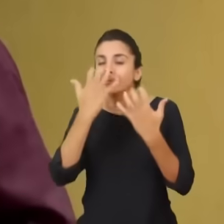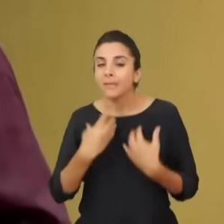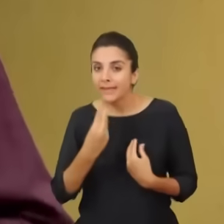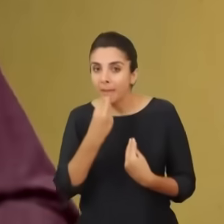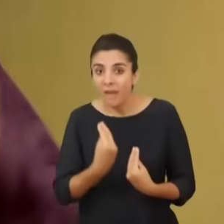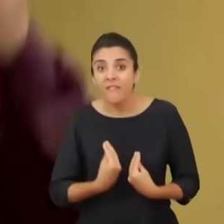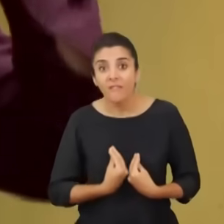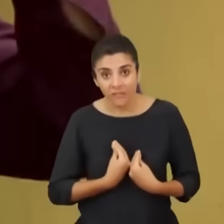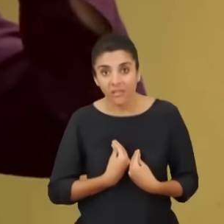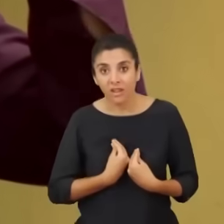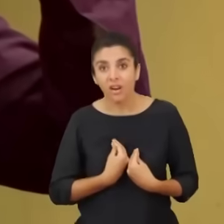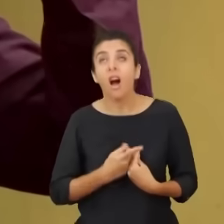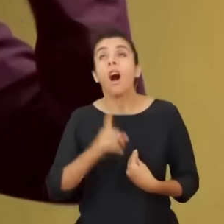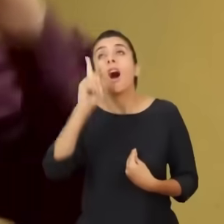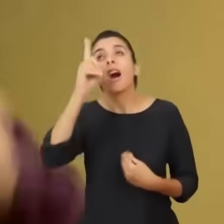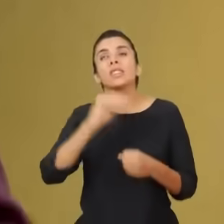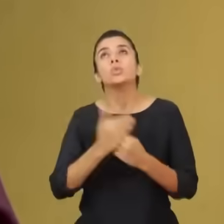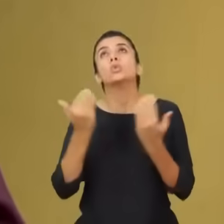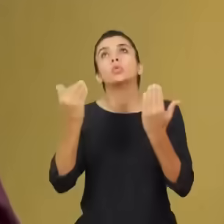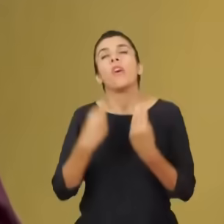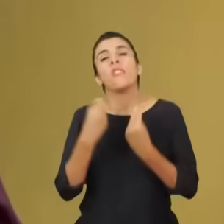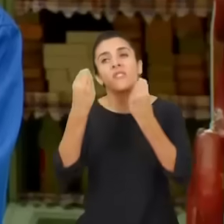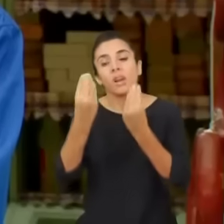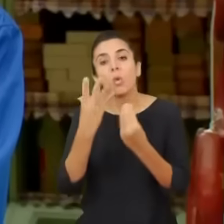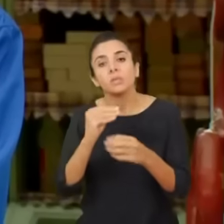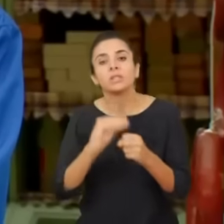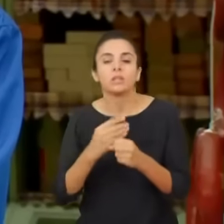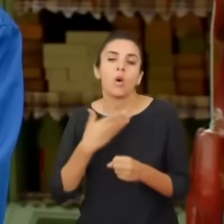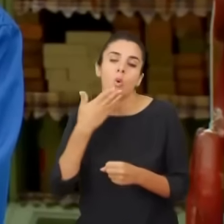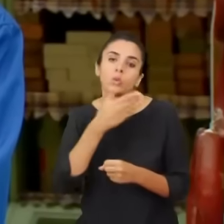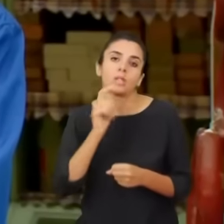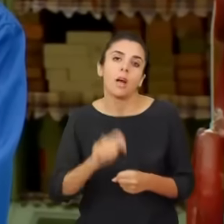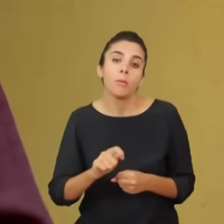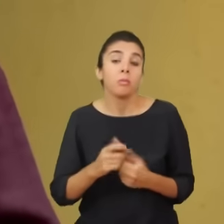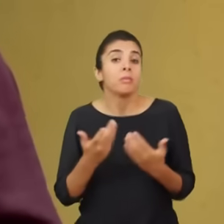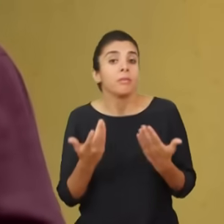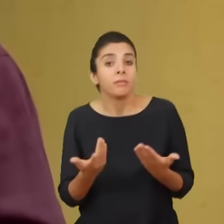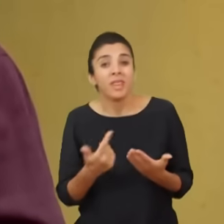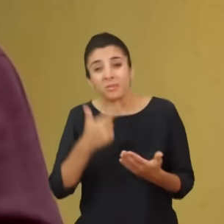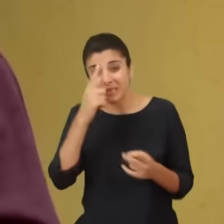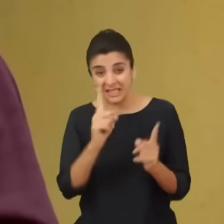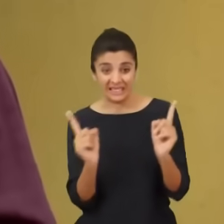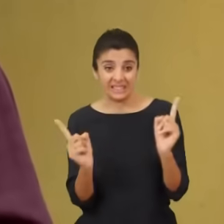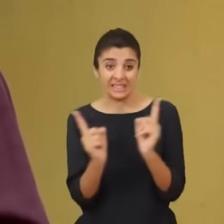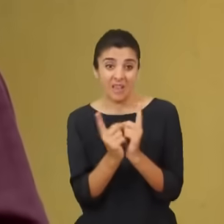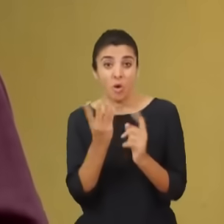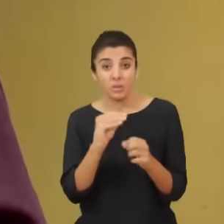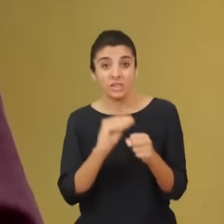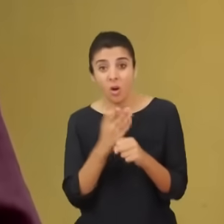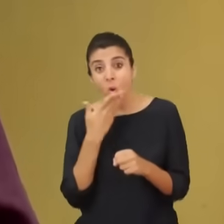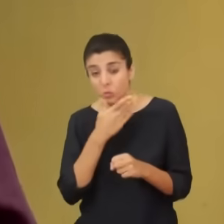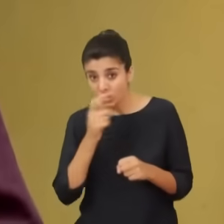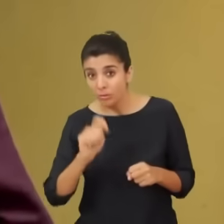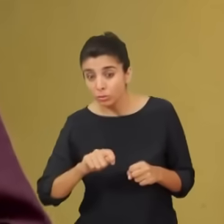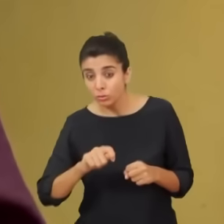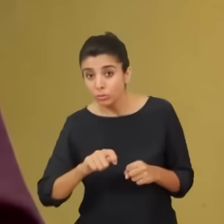dolayı Yaradan'a şükredelim diye. Eğer zayıflamak için oruç